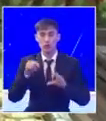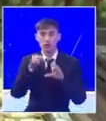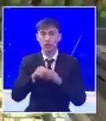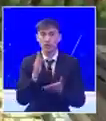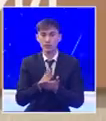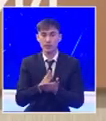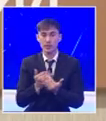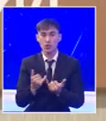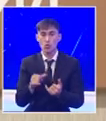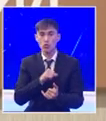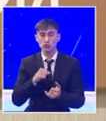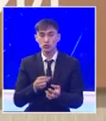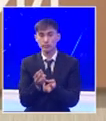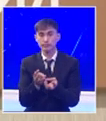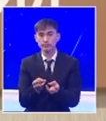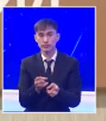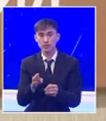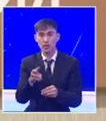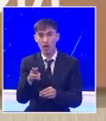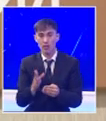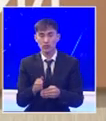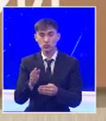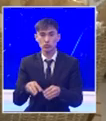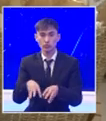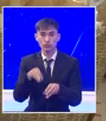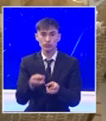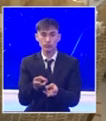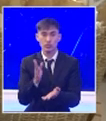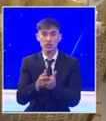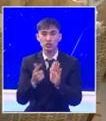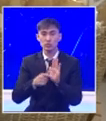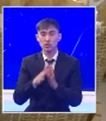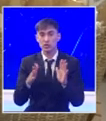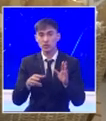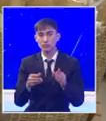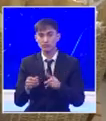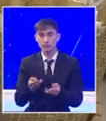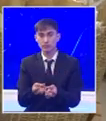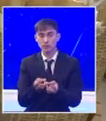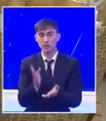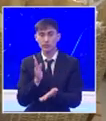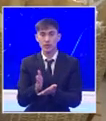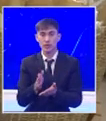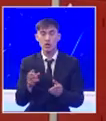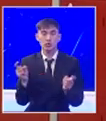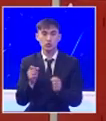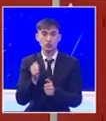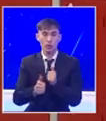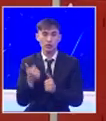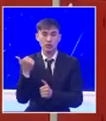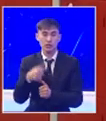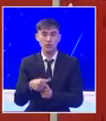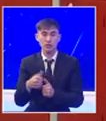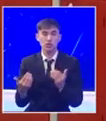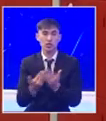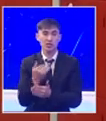өз наубайханасы бар. Онда күн сайын нан тоқаш өнімдерінің 70-тен астам түрі дайындалады. Сонымен қатар дүкен апта сайын сатып алушылар үшін